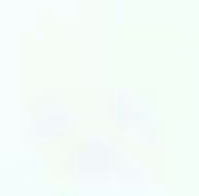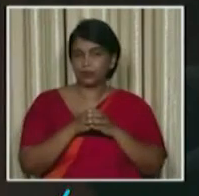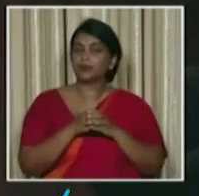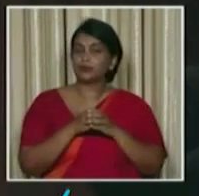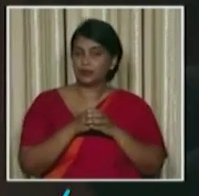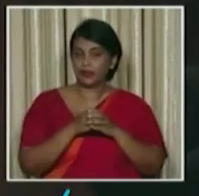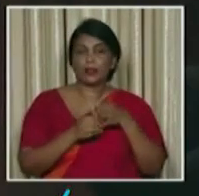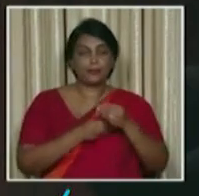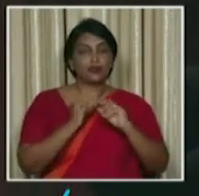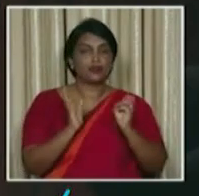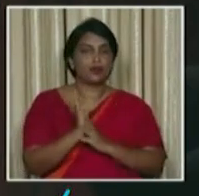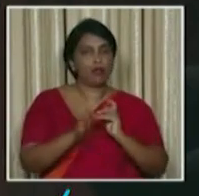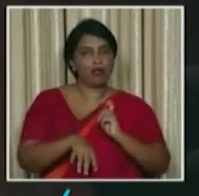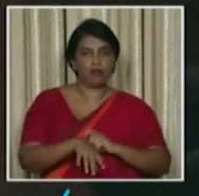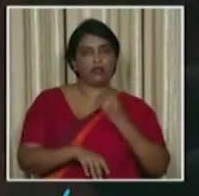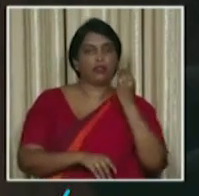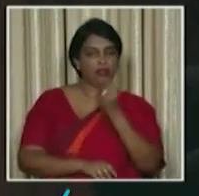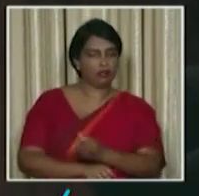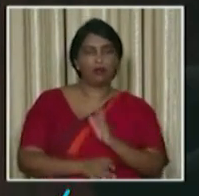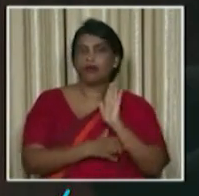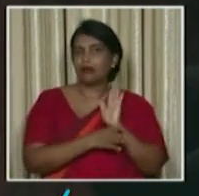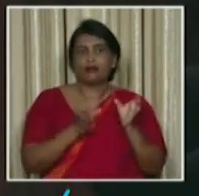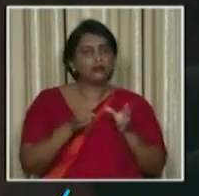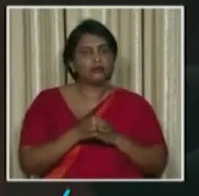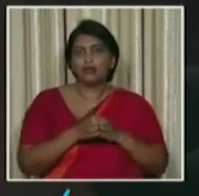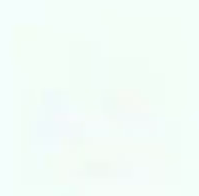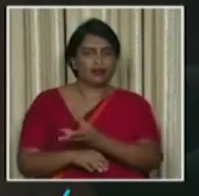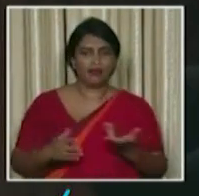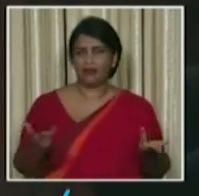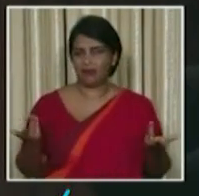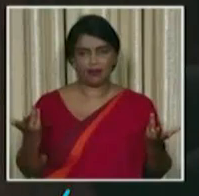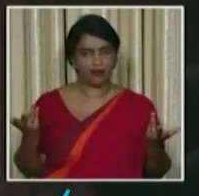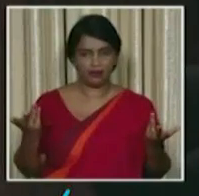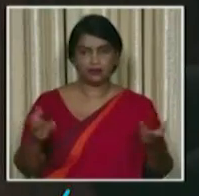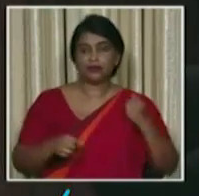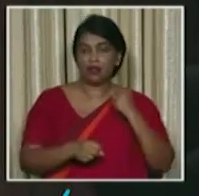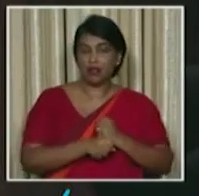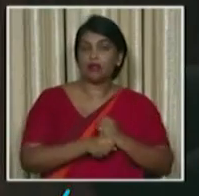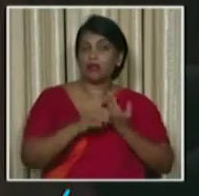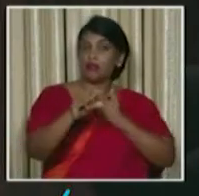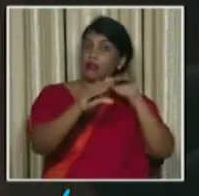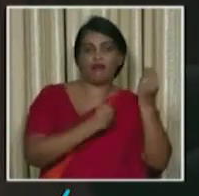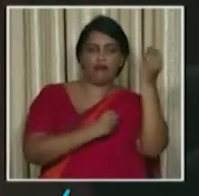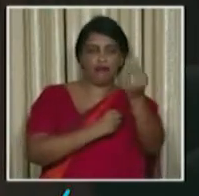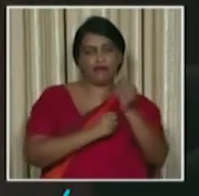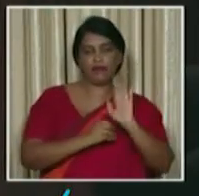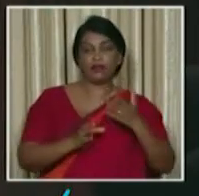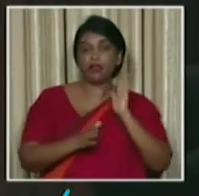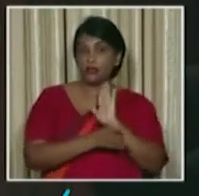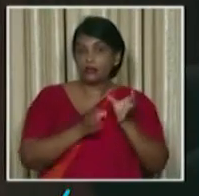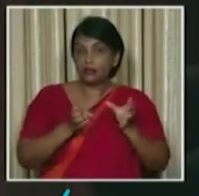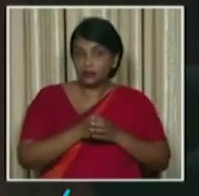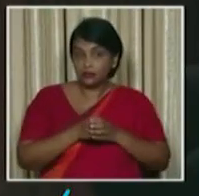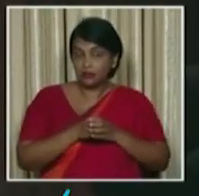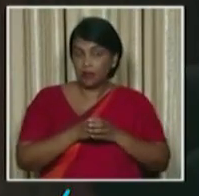පක්ෂයට බිස්නස් කමිටියේ අවස්ථාවක් දීලා තිනවා කියලා. ශ්‍රී ලංකා නිදහස් පක්ෂයට එම අවස්ථාවක් දීලා නැහැ. ඒ ආණ්ඩුවත් එක ගිහිල්ලා ඉන්න කට්ටියට අවස්ථාවක් දීලා ඇති. ශ්‍රී ලංකා නිදහස්